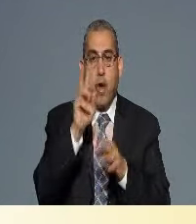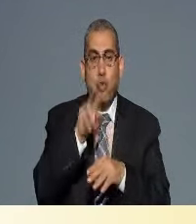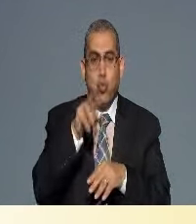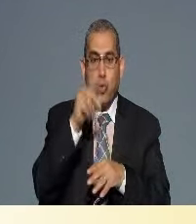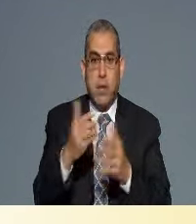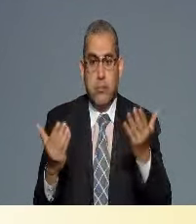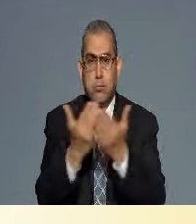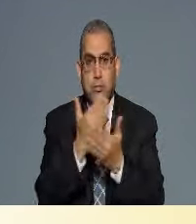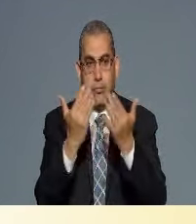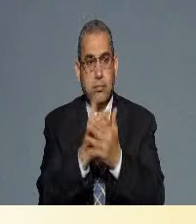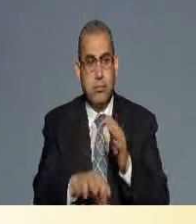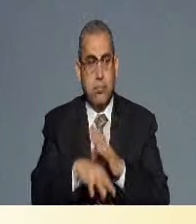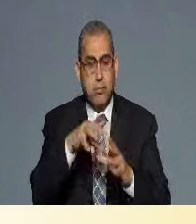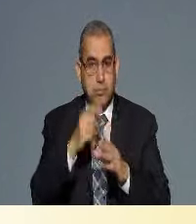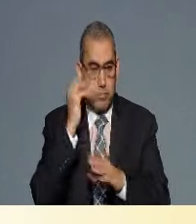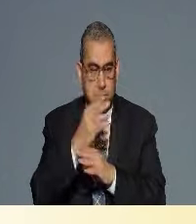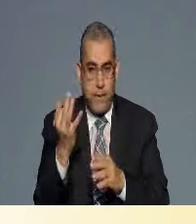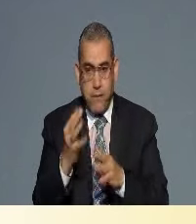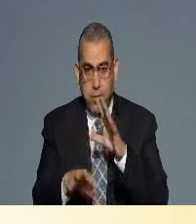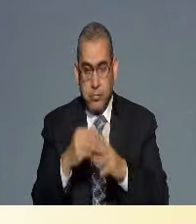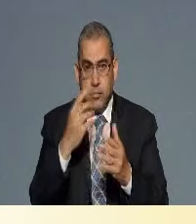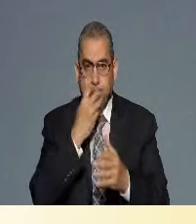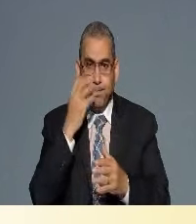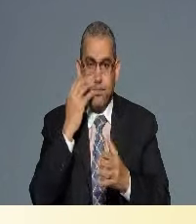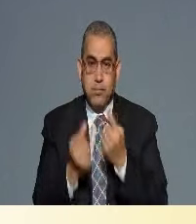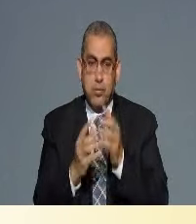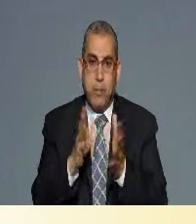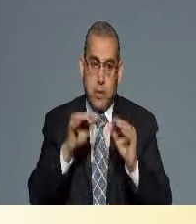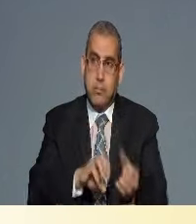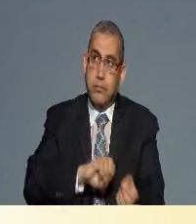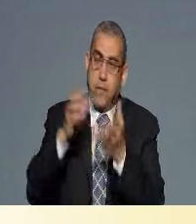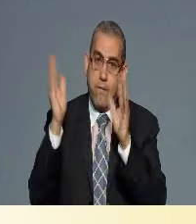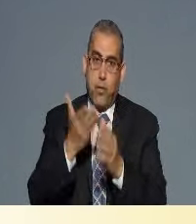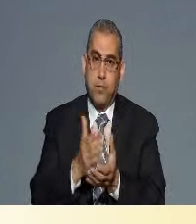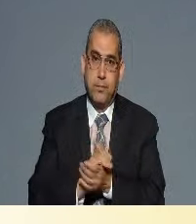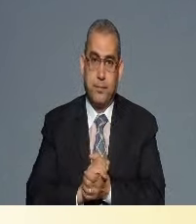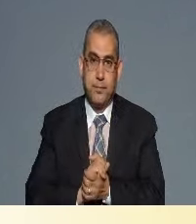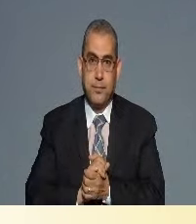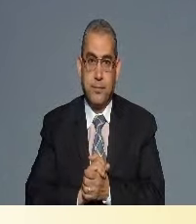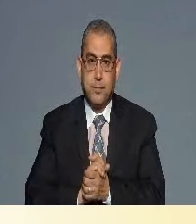الواردات للمحاصيل الاستراتيجية وزيادة حجم الصادرات.